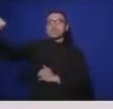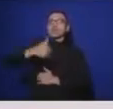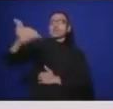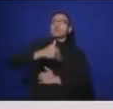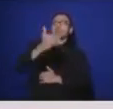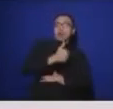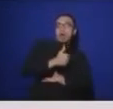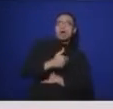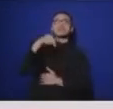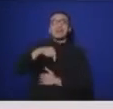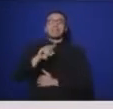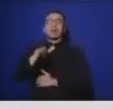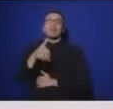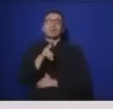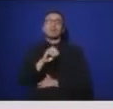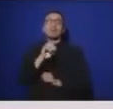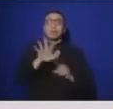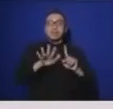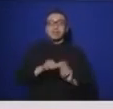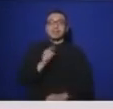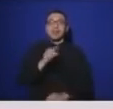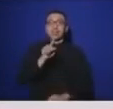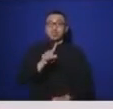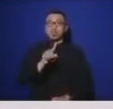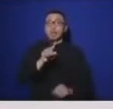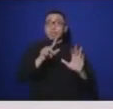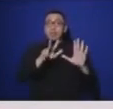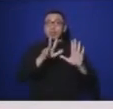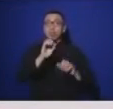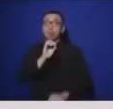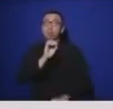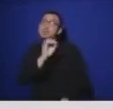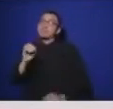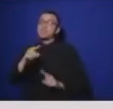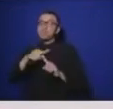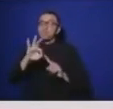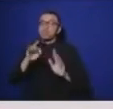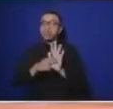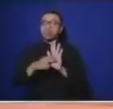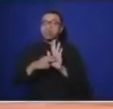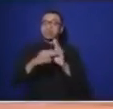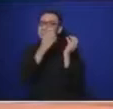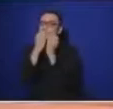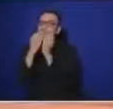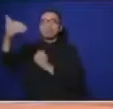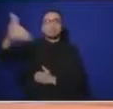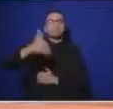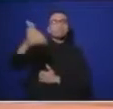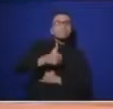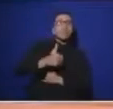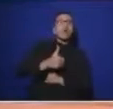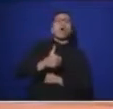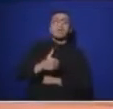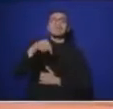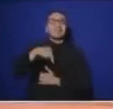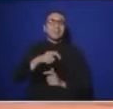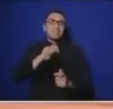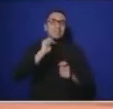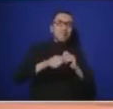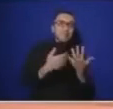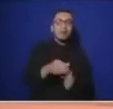impor 180 ribu ton jagung. Artinya ada produksi 3,3 juta